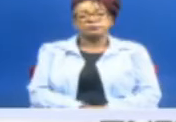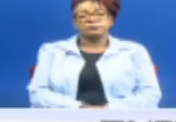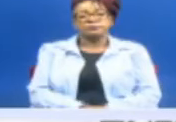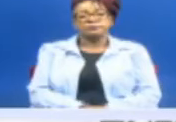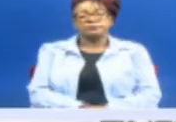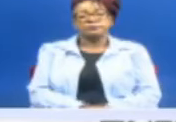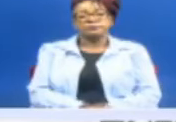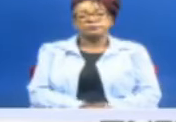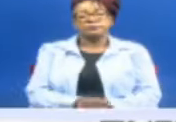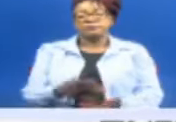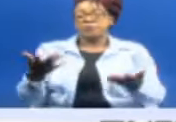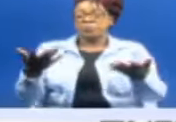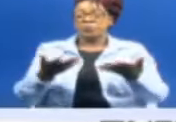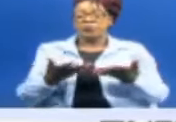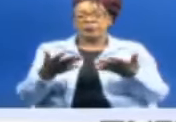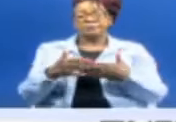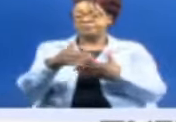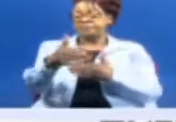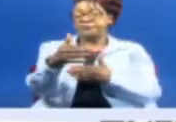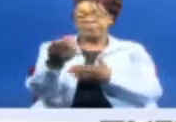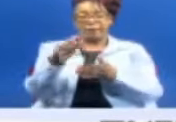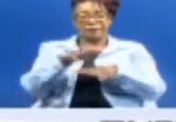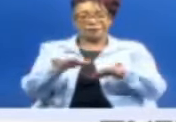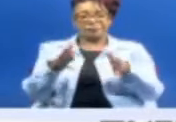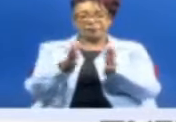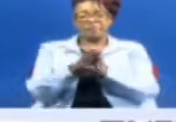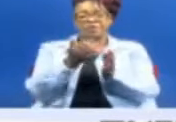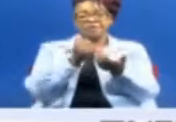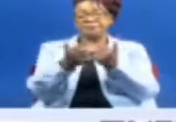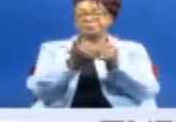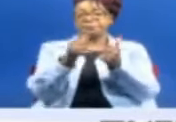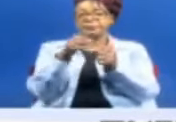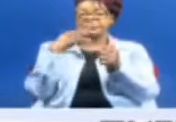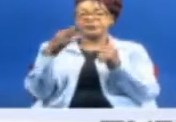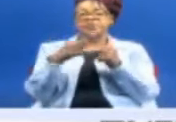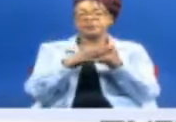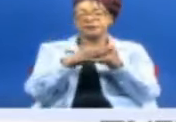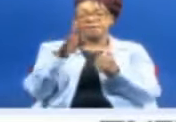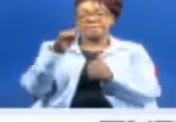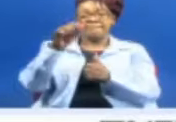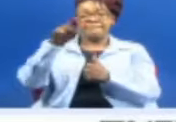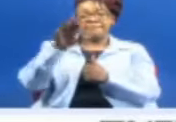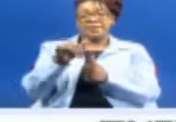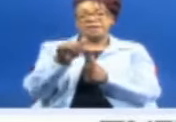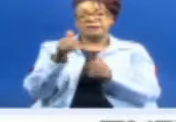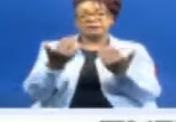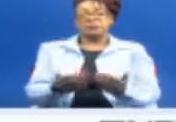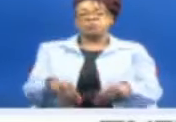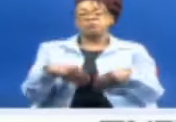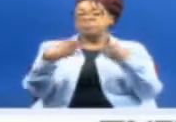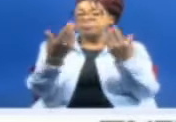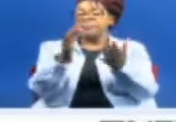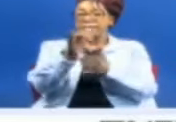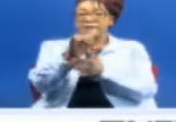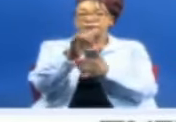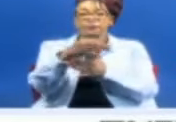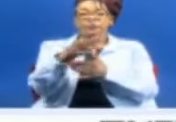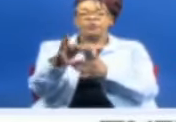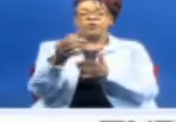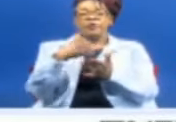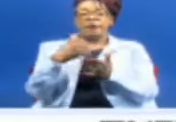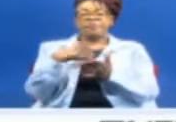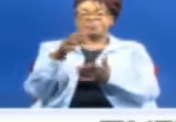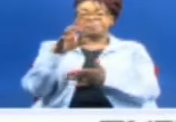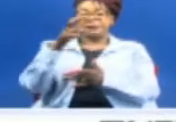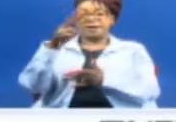Naam, karibu sana. Tuelekee viwanjani. Bingwa mpya wa dunia wa mbio za mita 800 Mary Moraa amekabidhi taji hilo kwa mshauri wake Hellen